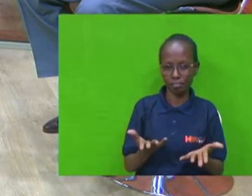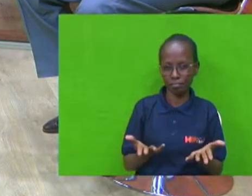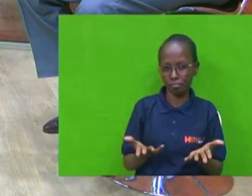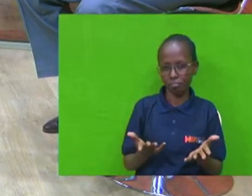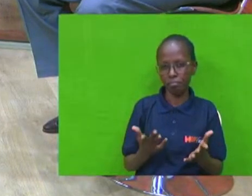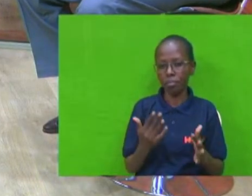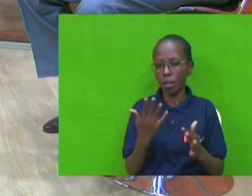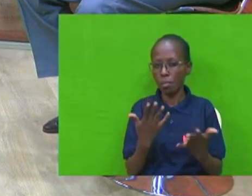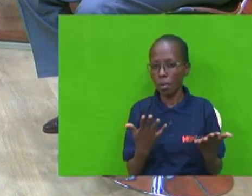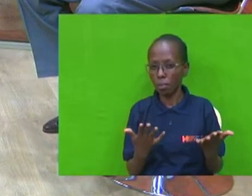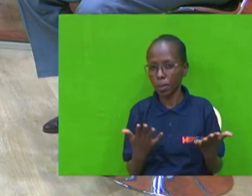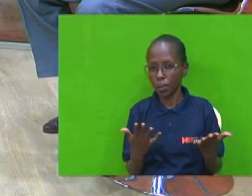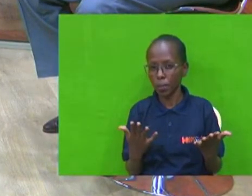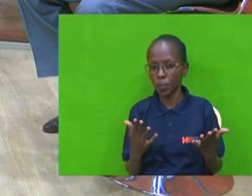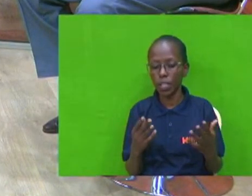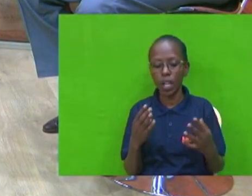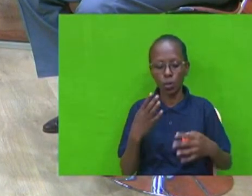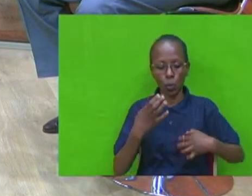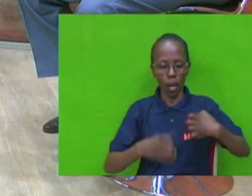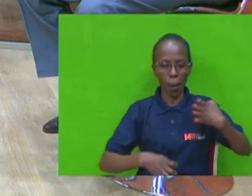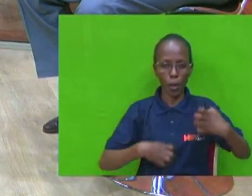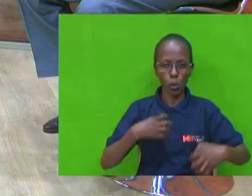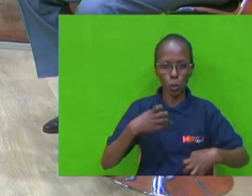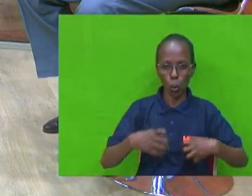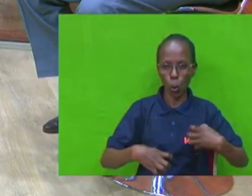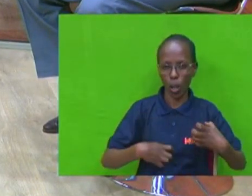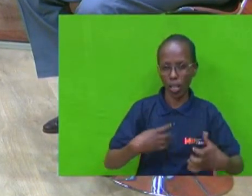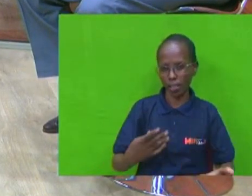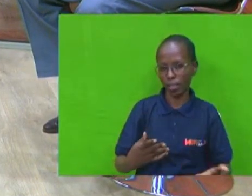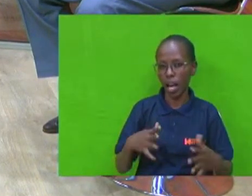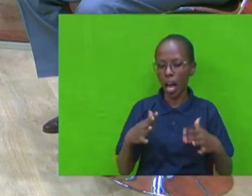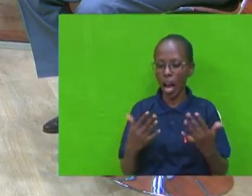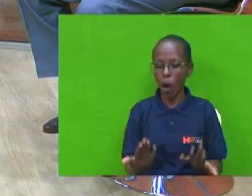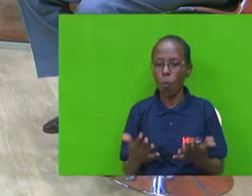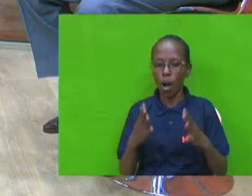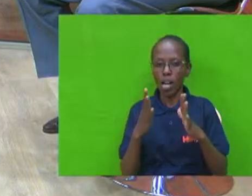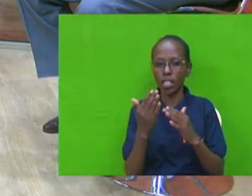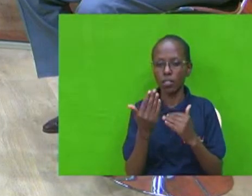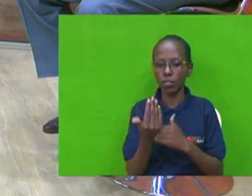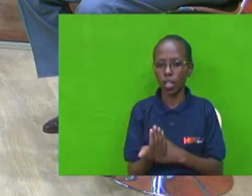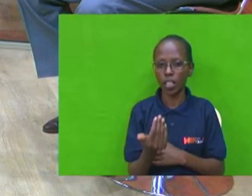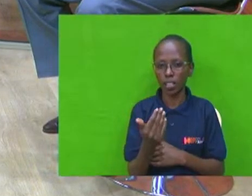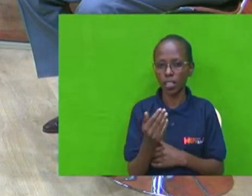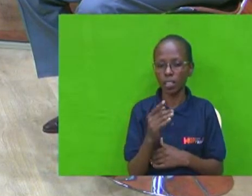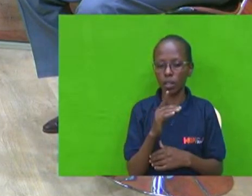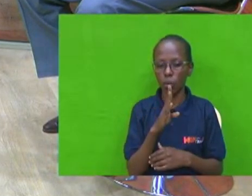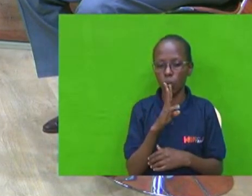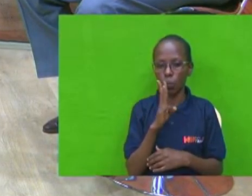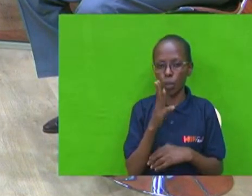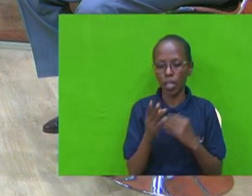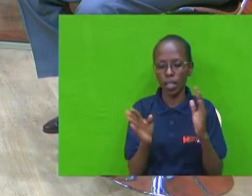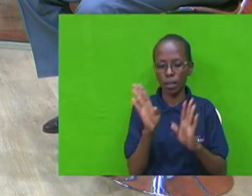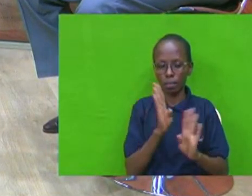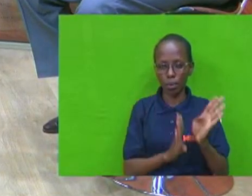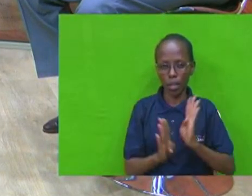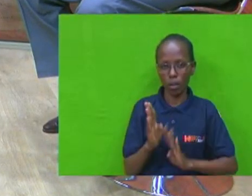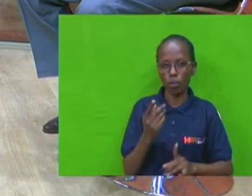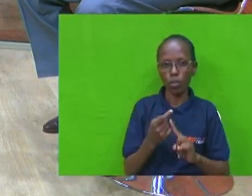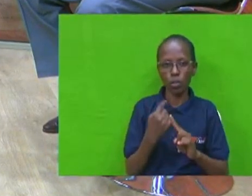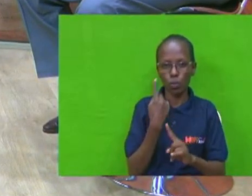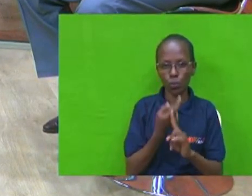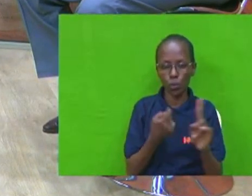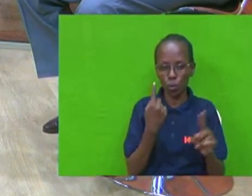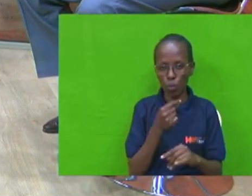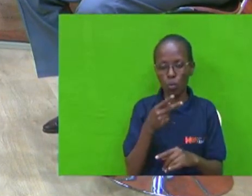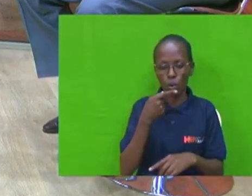ya wanasemanga ni emotion, jinsi vile mtoto atakuwa ana behave, inatoka kwa mzazi.